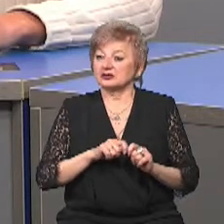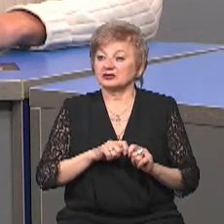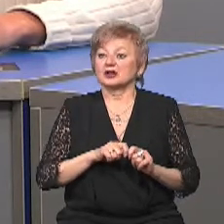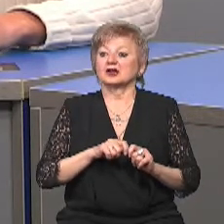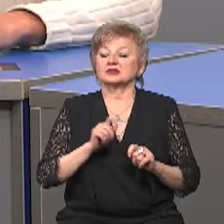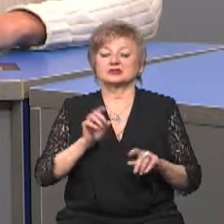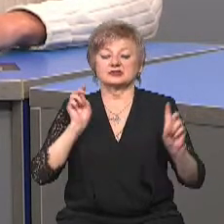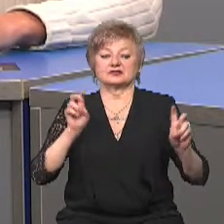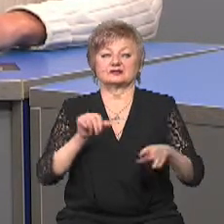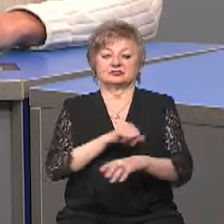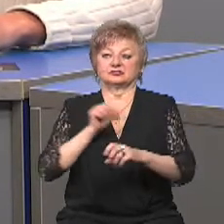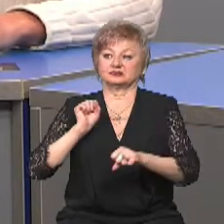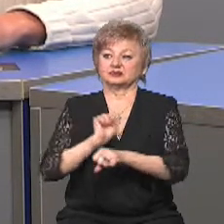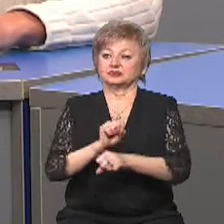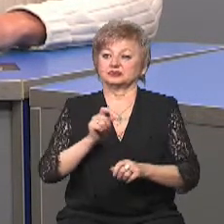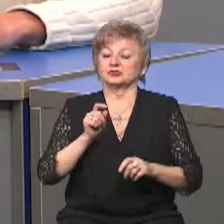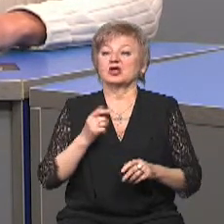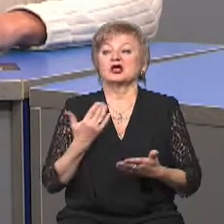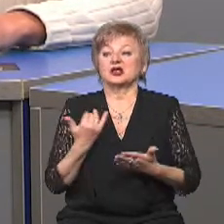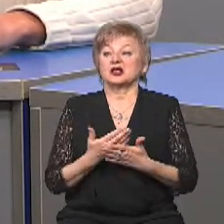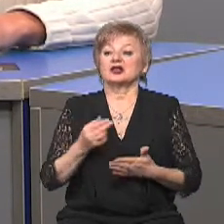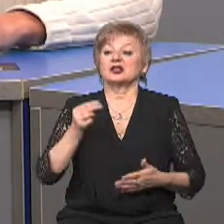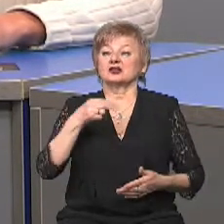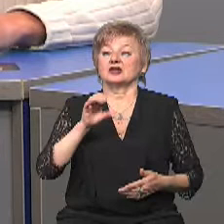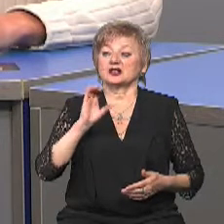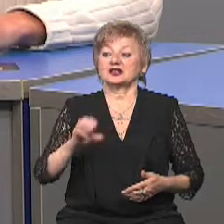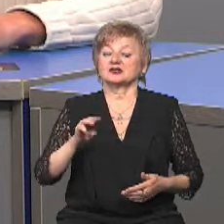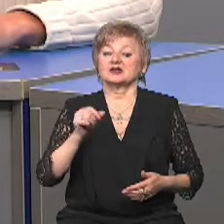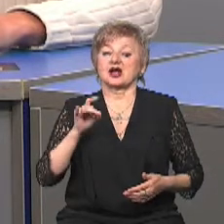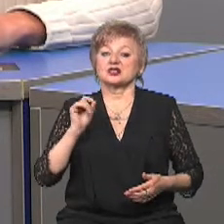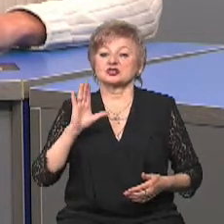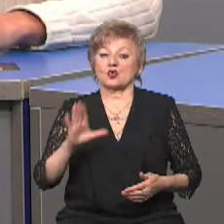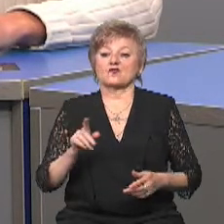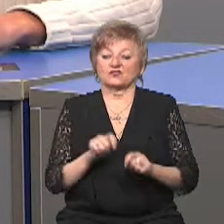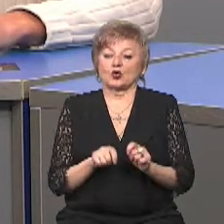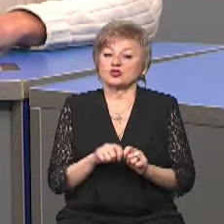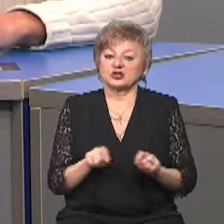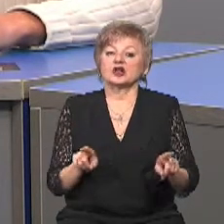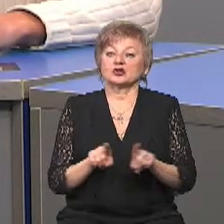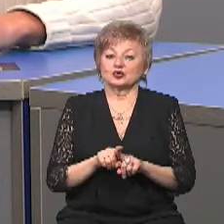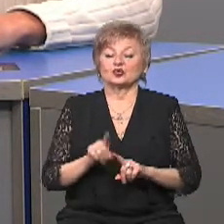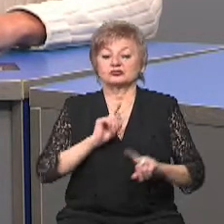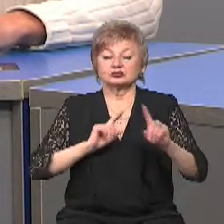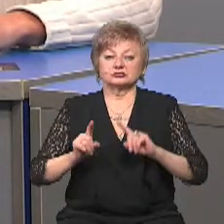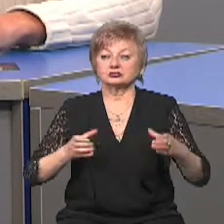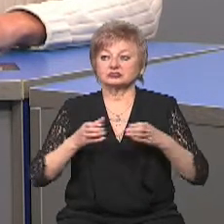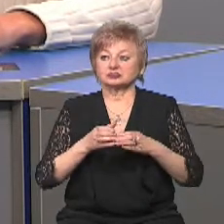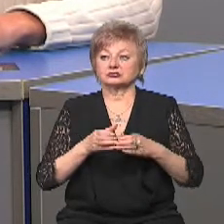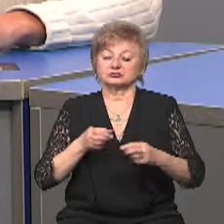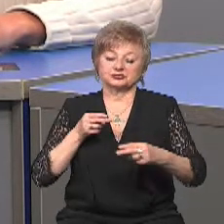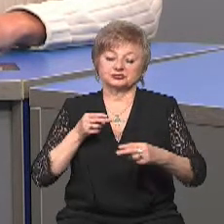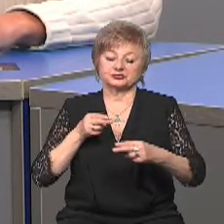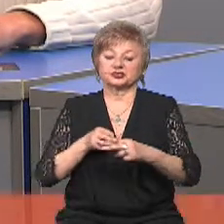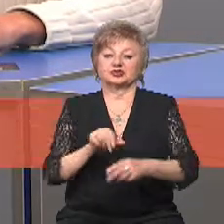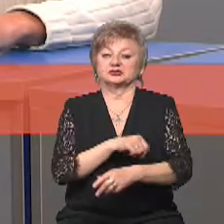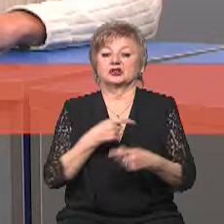«Бошки стоп». Добрий вечір. Добрий вечір. А також Дениса Тарасова, співкоординатора координаційної ради з питань запобігання